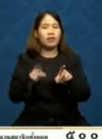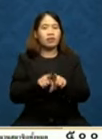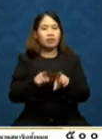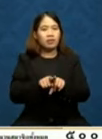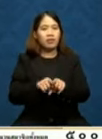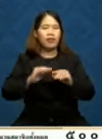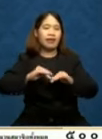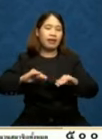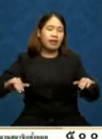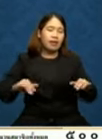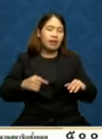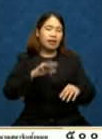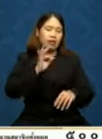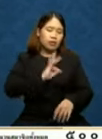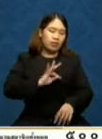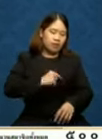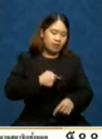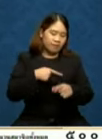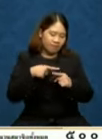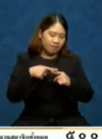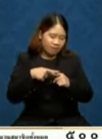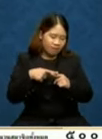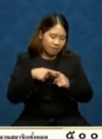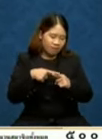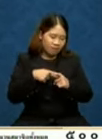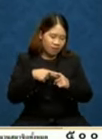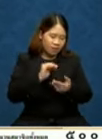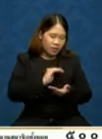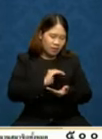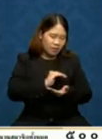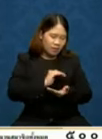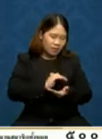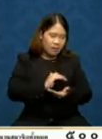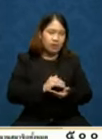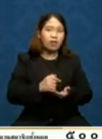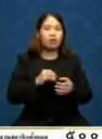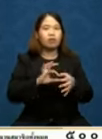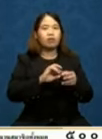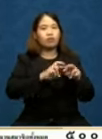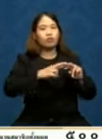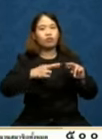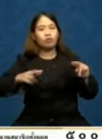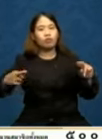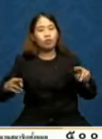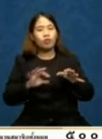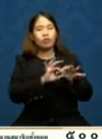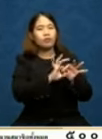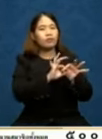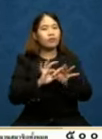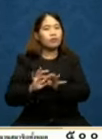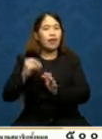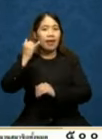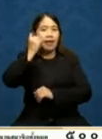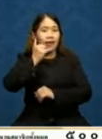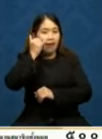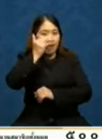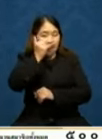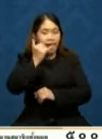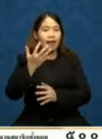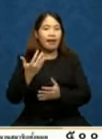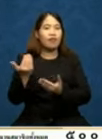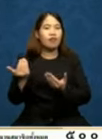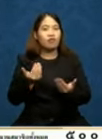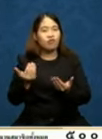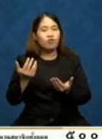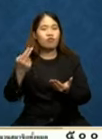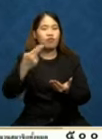ดแผลในวัยเด็กจะถูกสืบทอดต่อกันมาตั้งแต่รุ่นยายรุ่นแม่รุ่นลูกอันเนื่องมาจากพันธุกรรมและการเลี้ยงดูเมื่อพ่อ